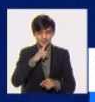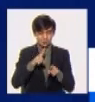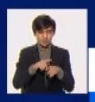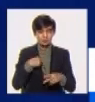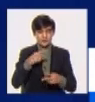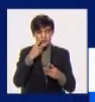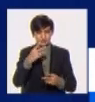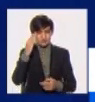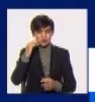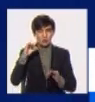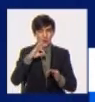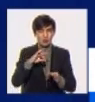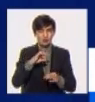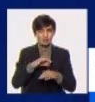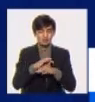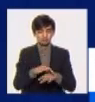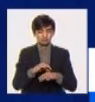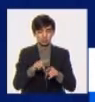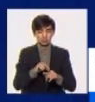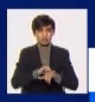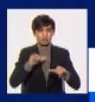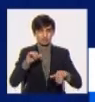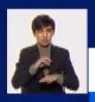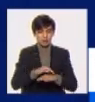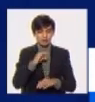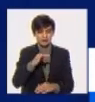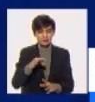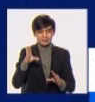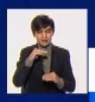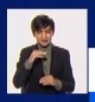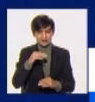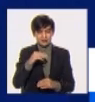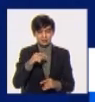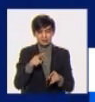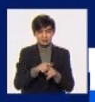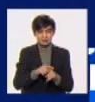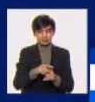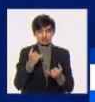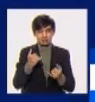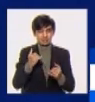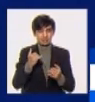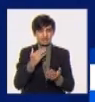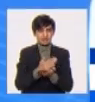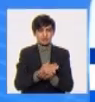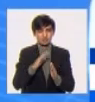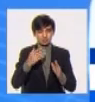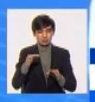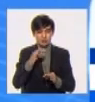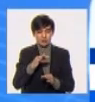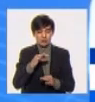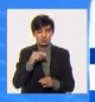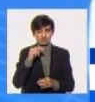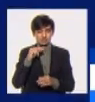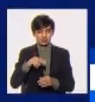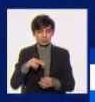что число завозных случаев увеличилось. Это связано с развитием эпидемиологической ситуации в приграничных с нами странах. В